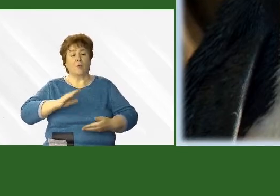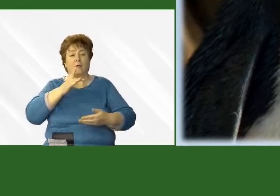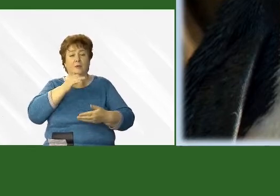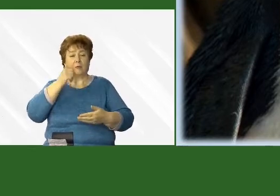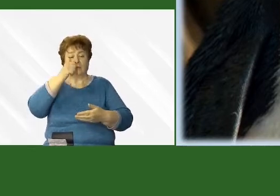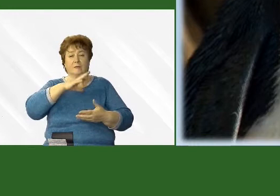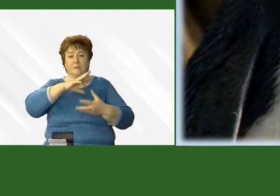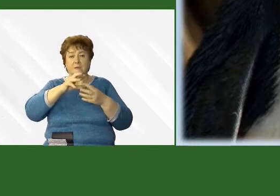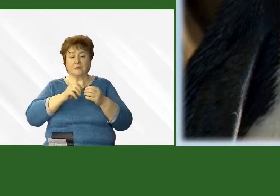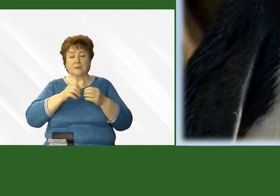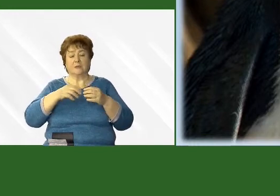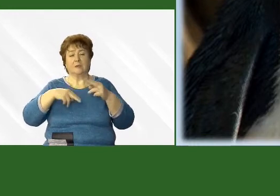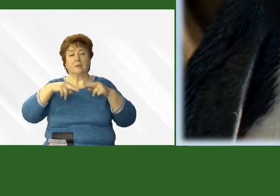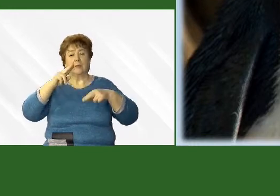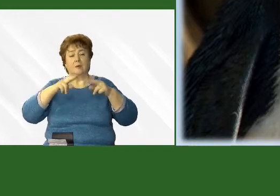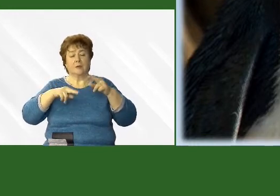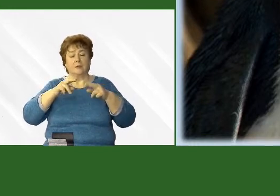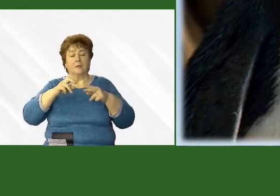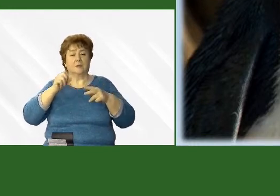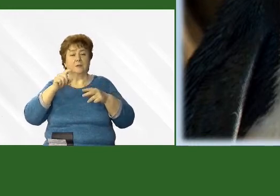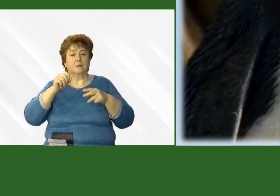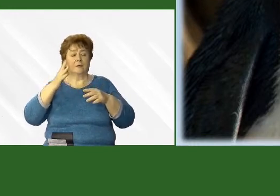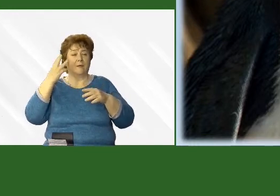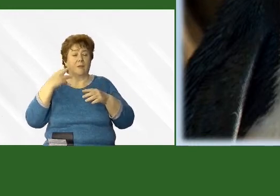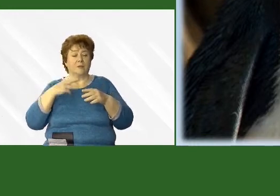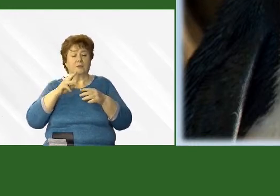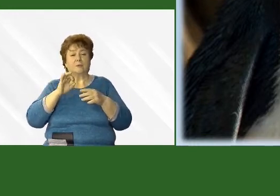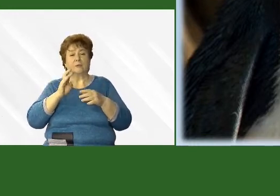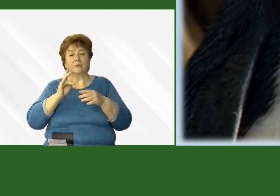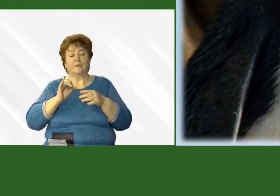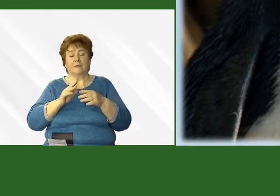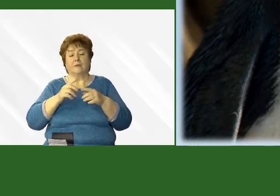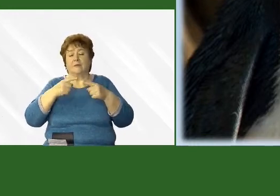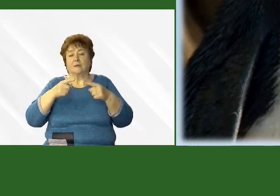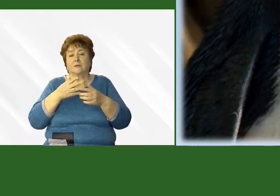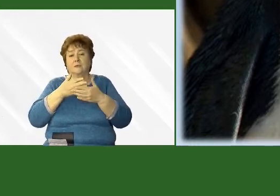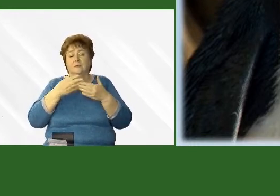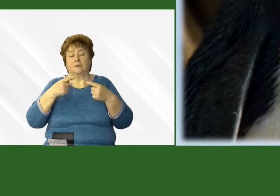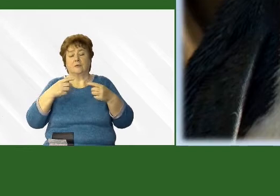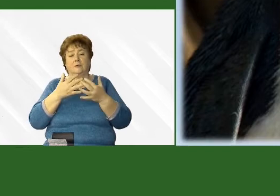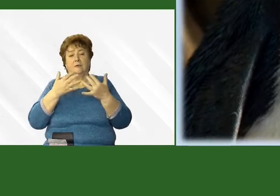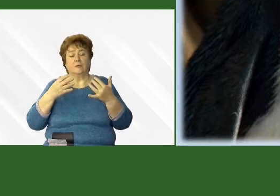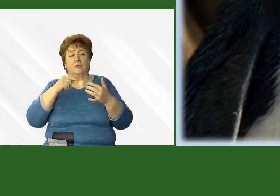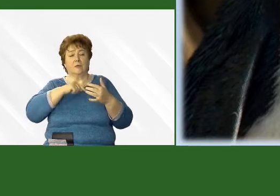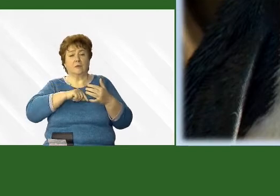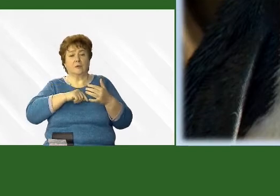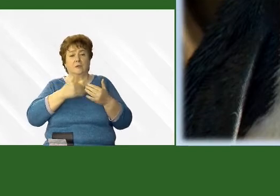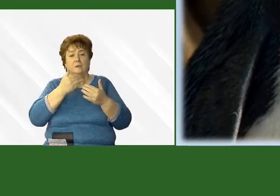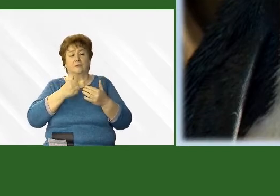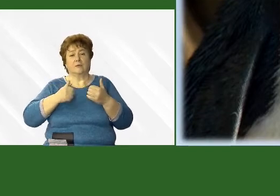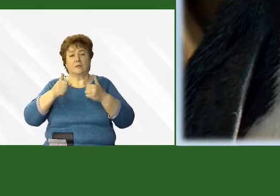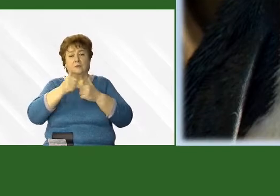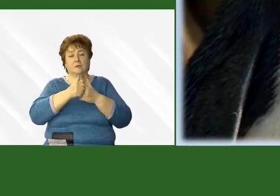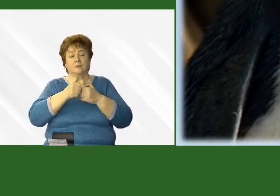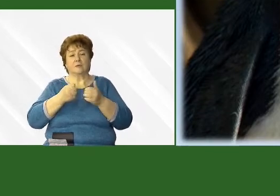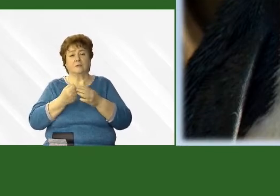В целом, окрас золотоволосых пингвинов ничем не отличается от других видов, но характерной его